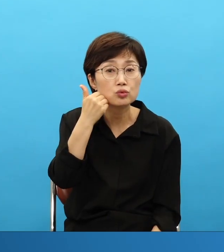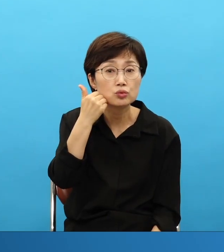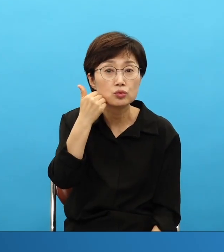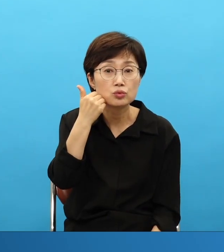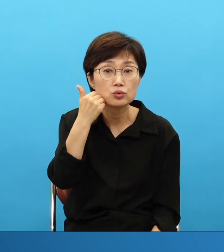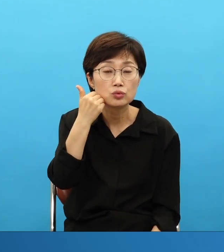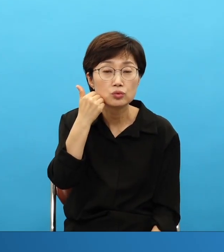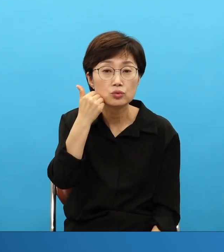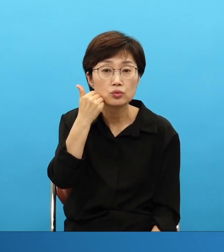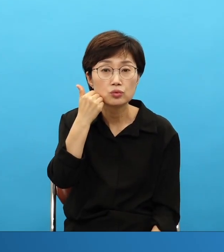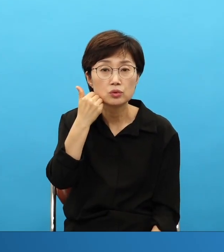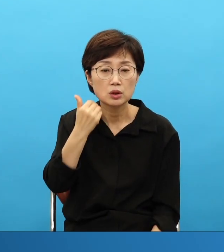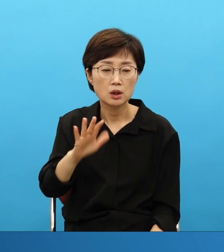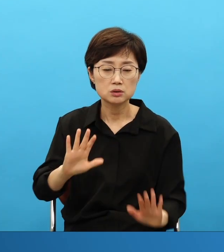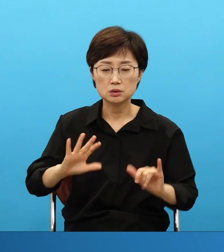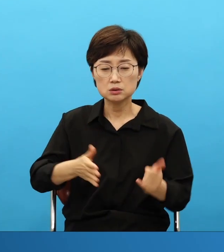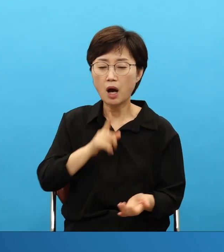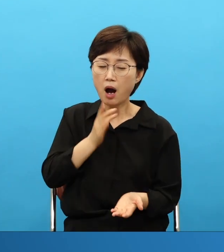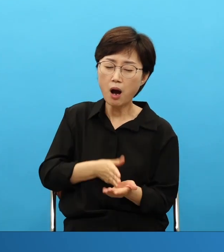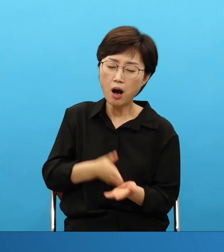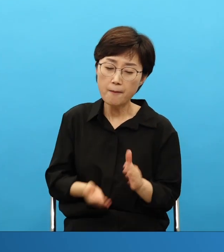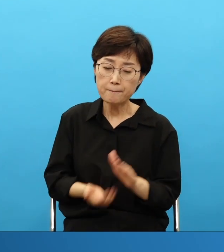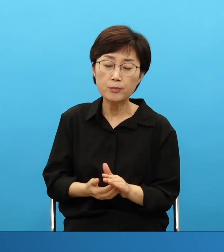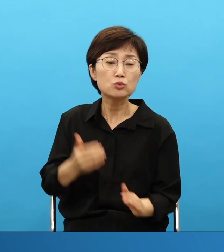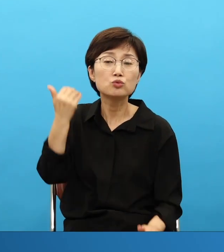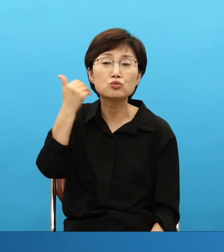어디냐이 세대의 변론가가